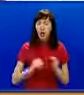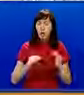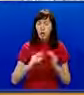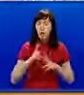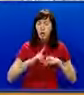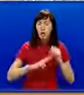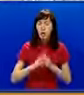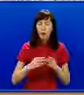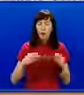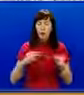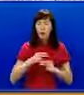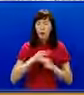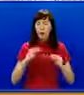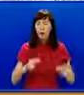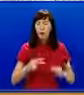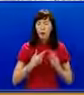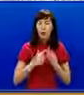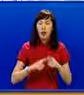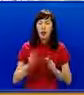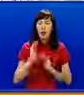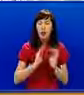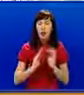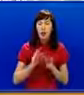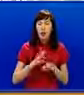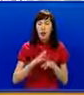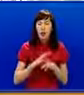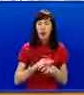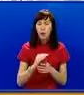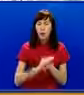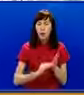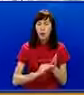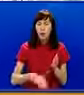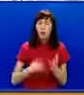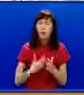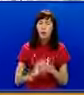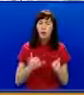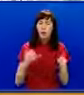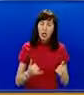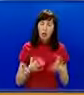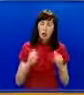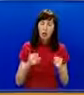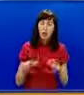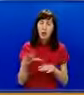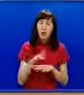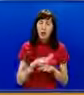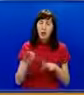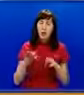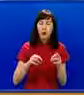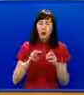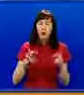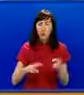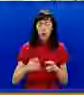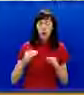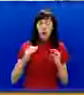құрылысын қаржыландыру мен инженерлік инфрақұрылым жүргізуге өтінімдерін ұсынды. Қазіргі таңда бірыңғай сәулет стилінде дербес